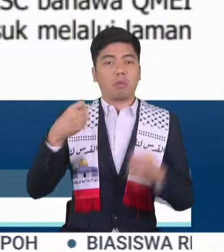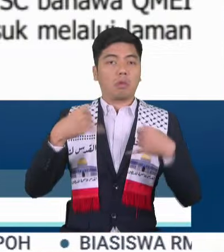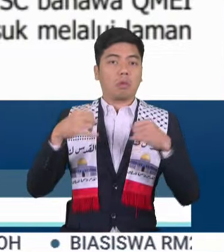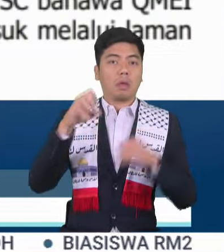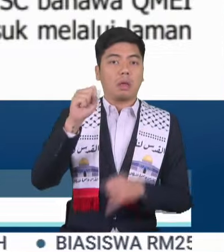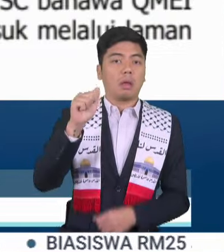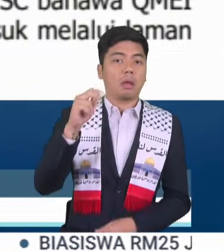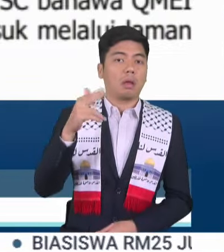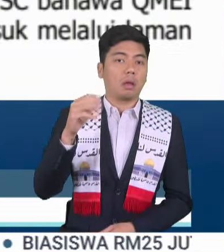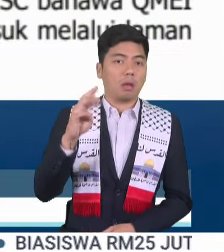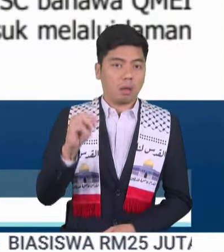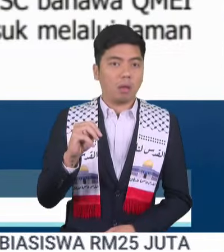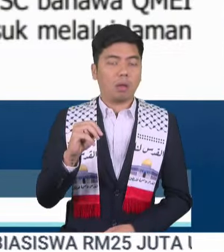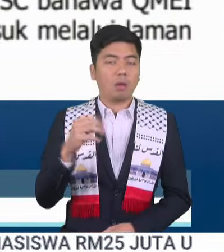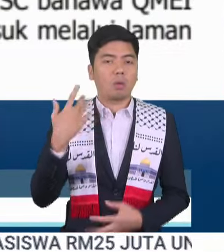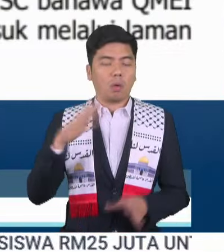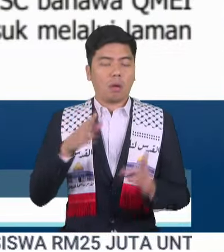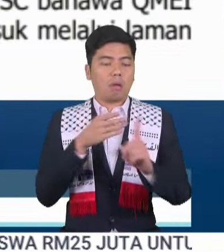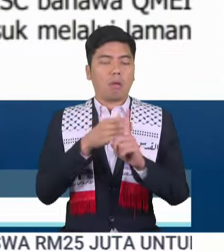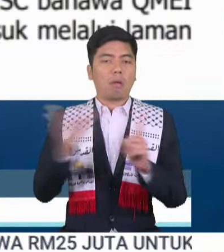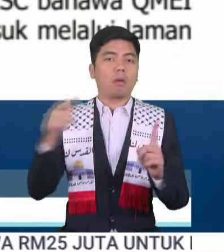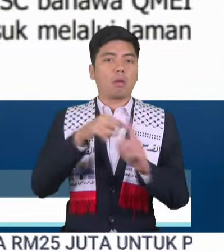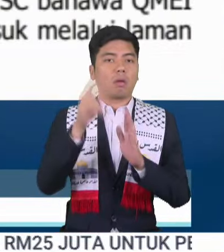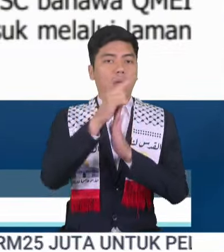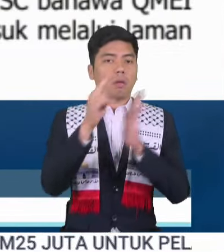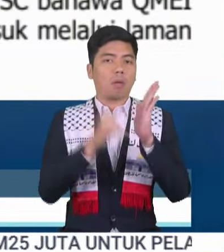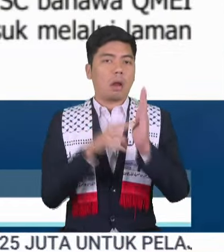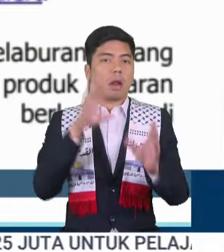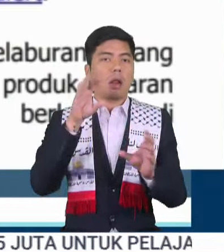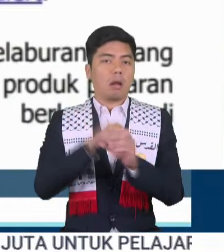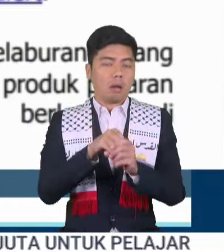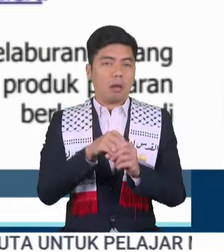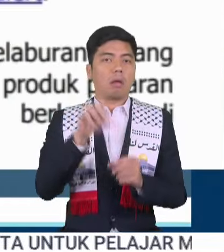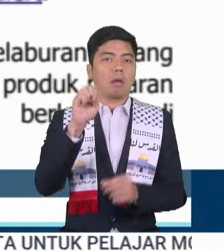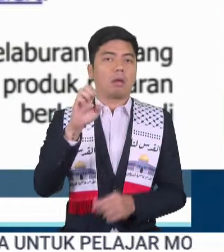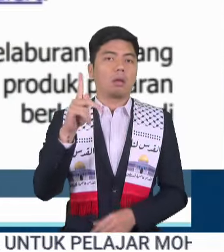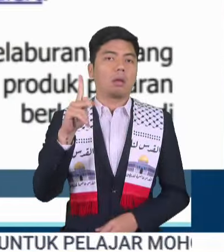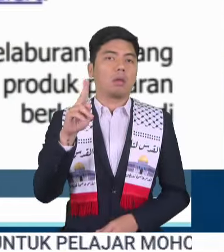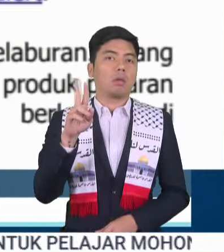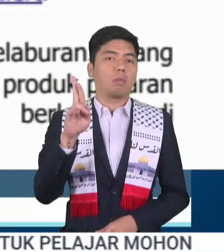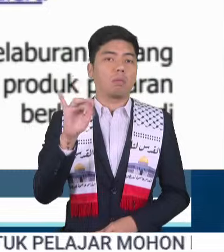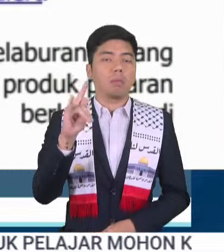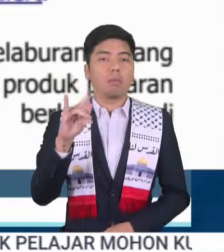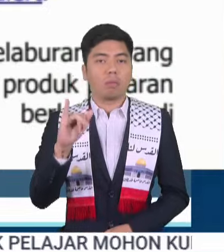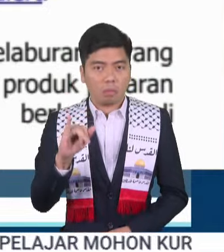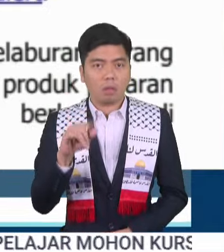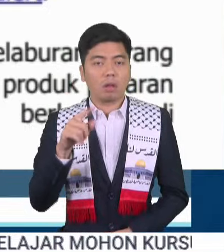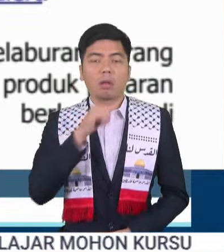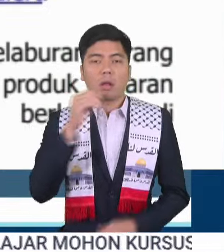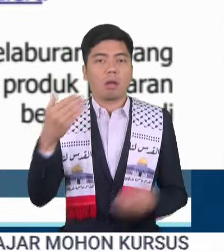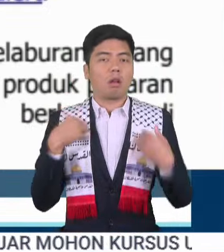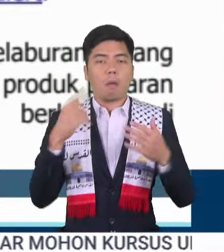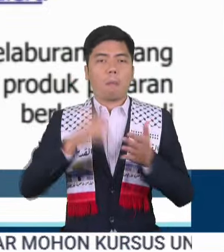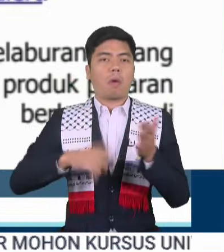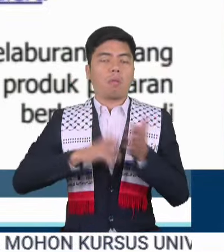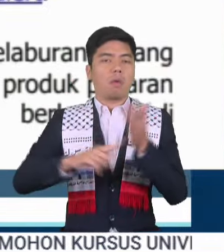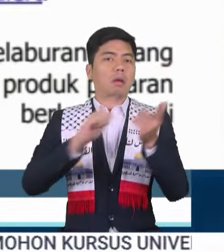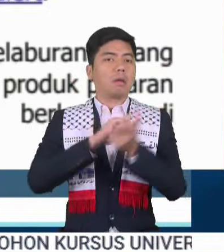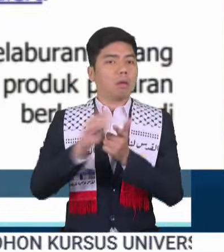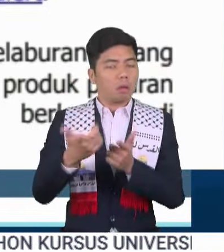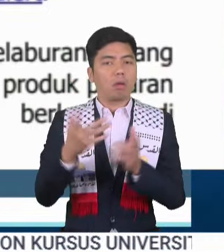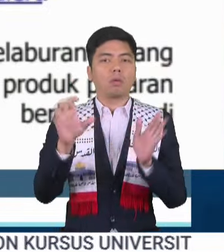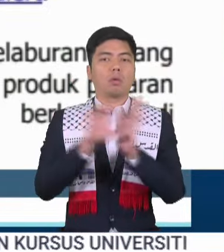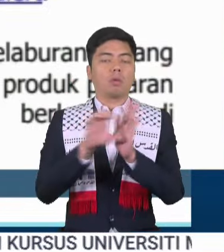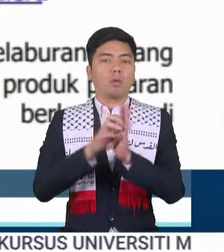QMEI yang sedang berjalan melanggar keperluan berkaitan di bawah Undang-Undang Sekuriti. Ini dilakukan tanpa mendapatkan pengiktirafan